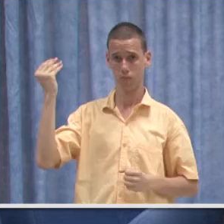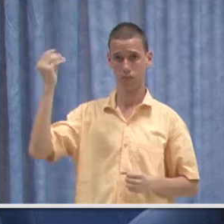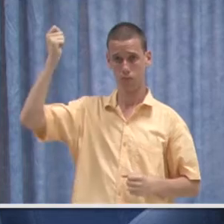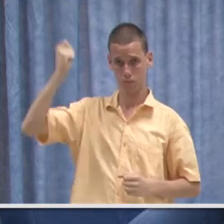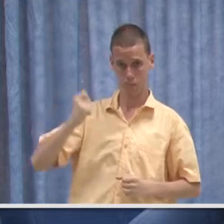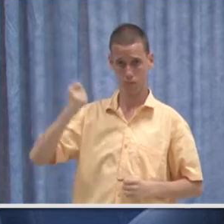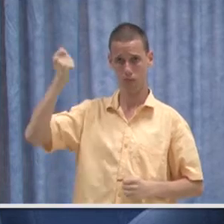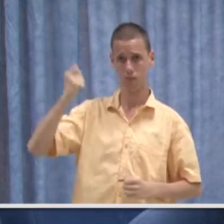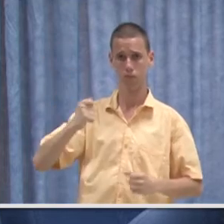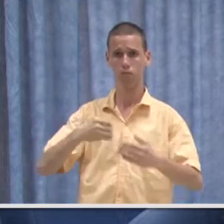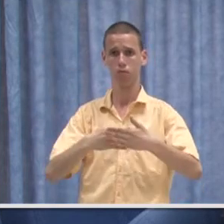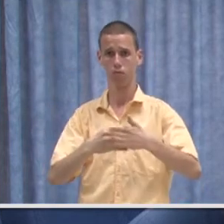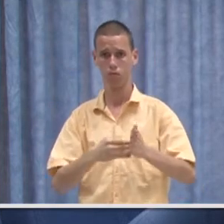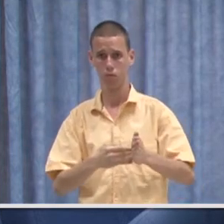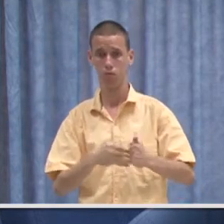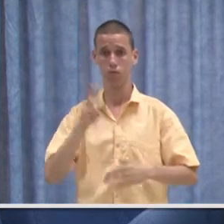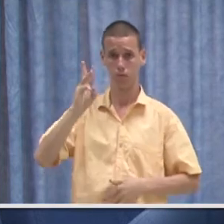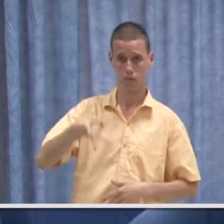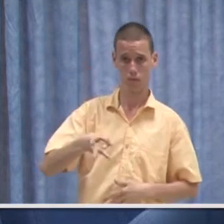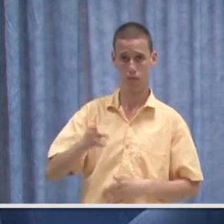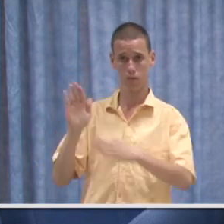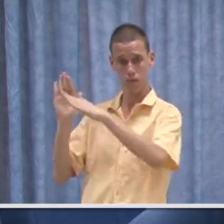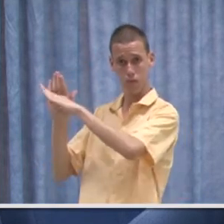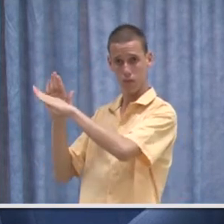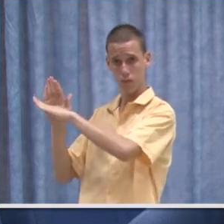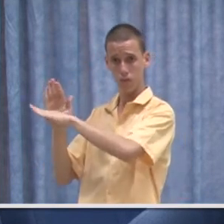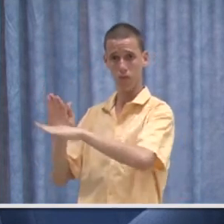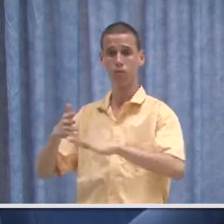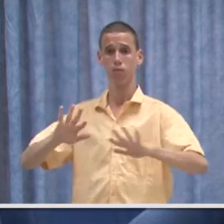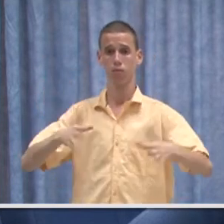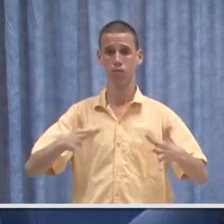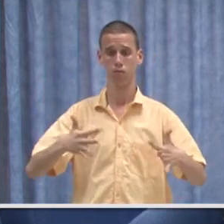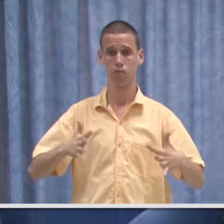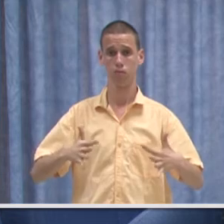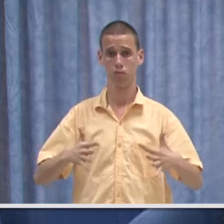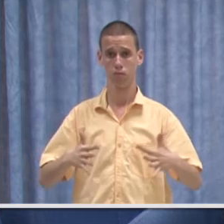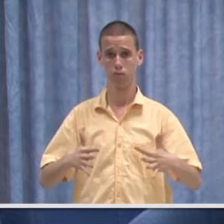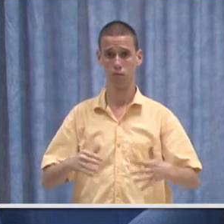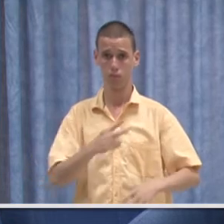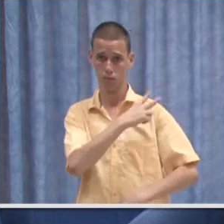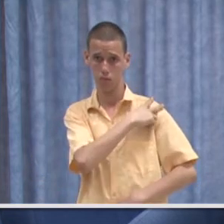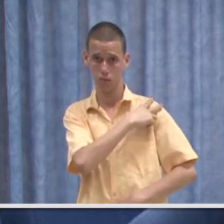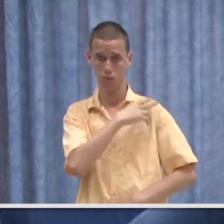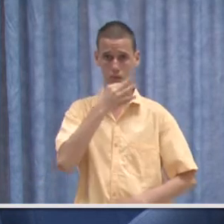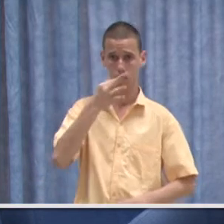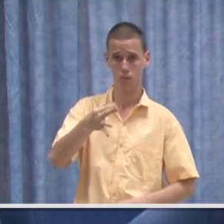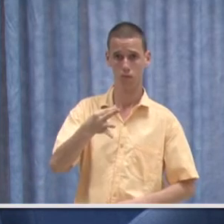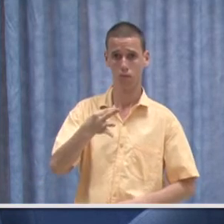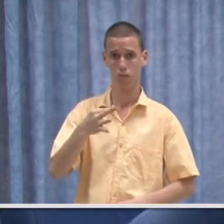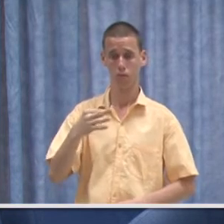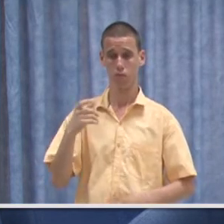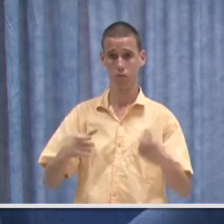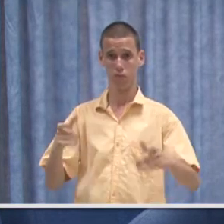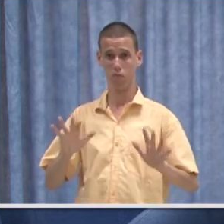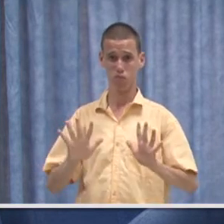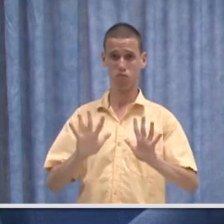se pour servir pour ouvrir ce gym. Par exemple, bon, ils ont des années quand c'était client. Et il y en a qui peuvent même demander qu'ils ont fait un meeting avec la santé qui va expliquer ce